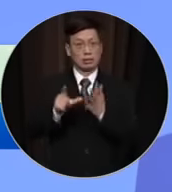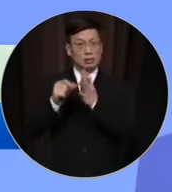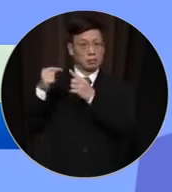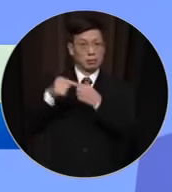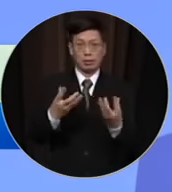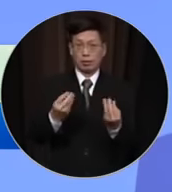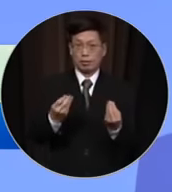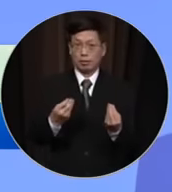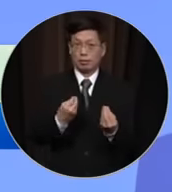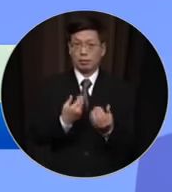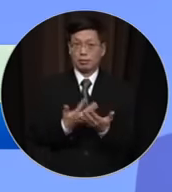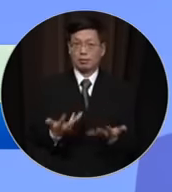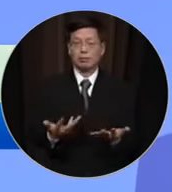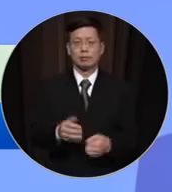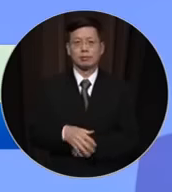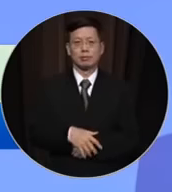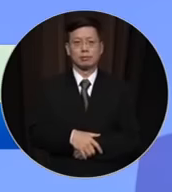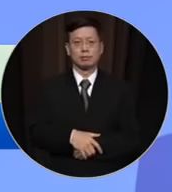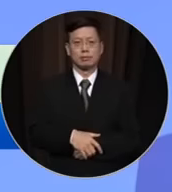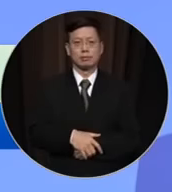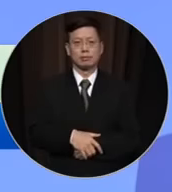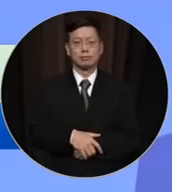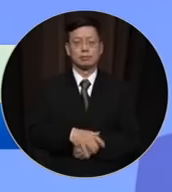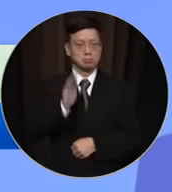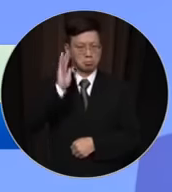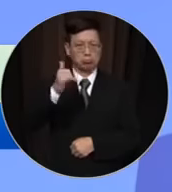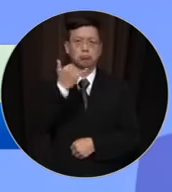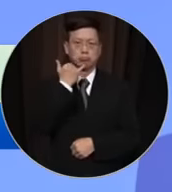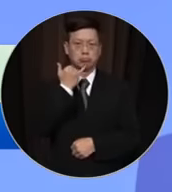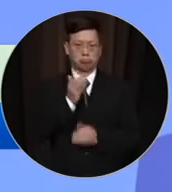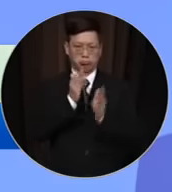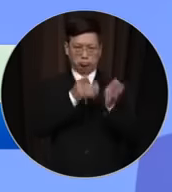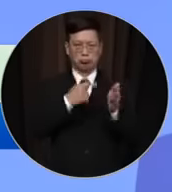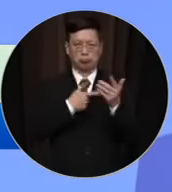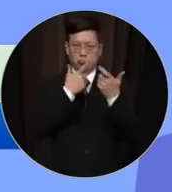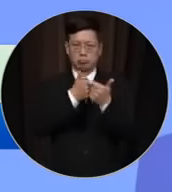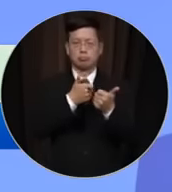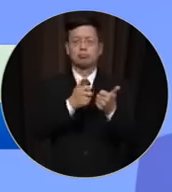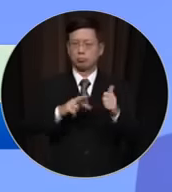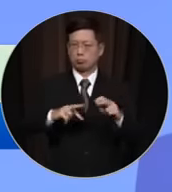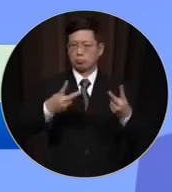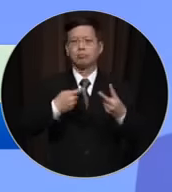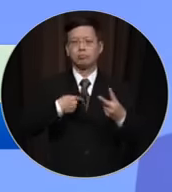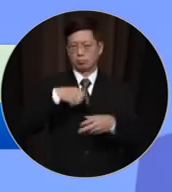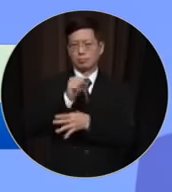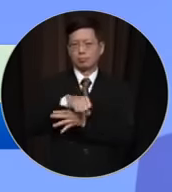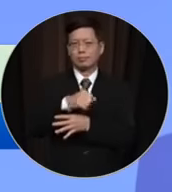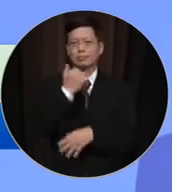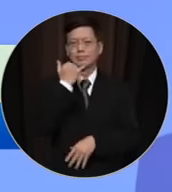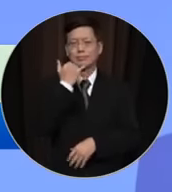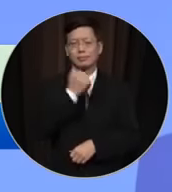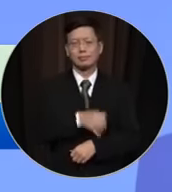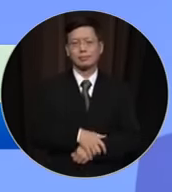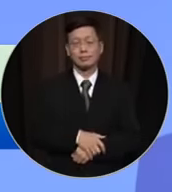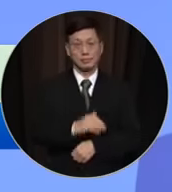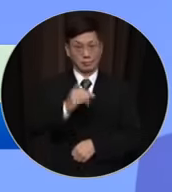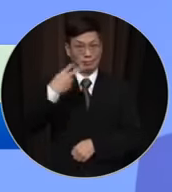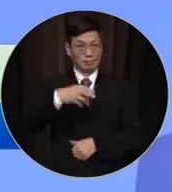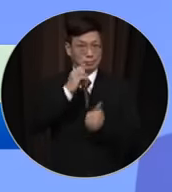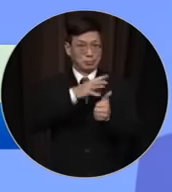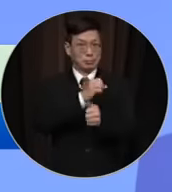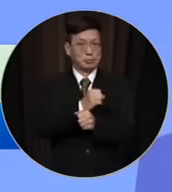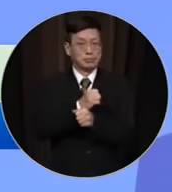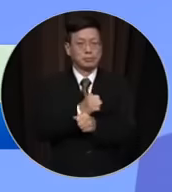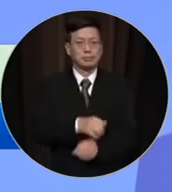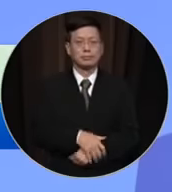续的情况我们未来可以朝这个方向我本身是认同的。但是我要提醒的